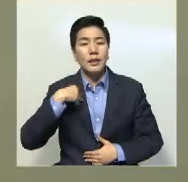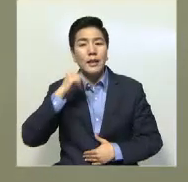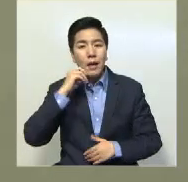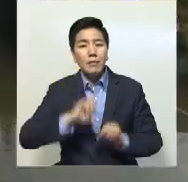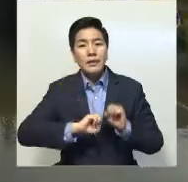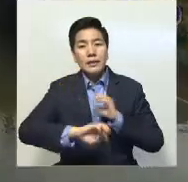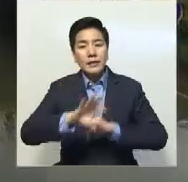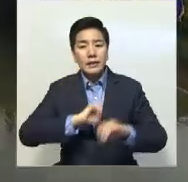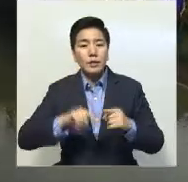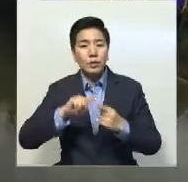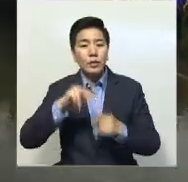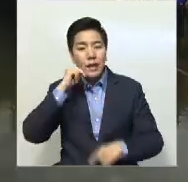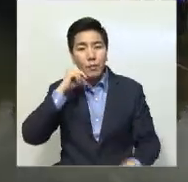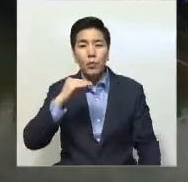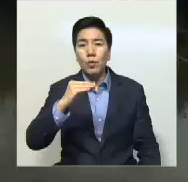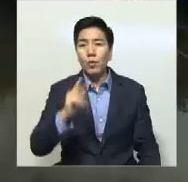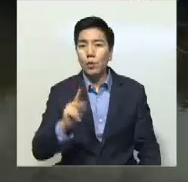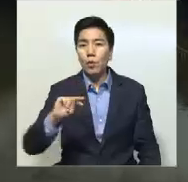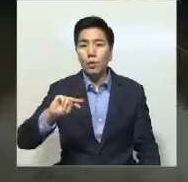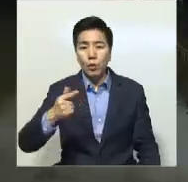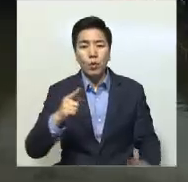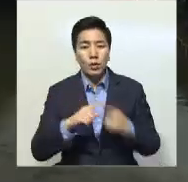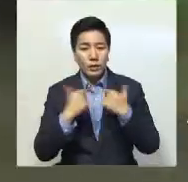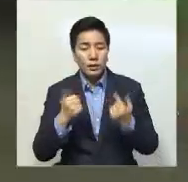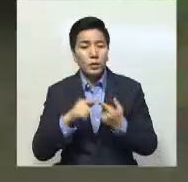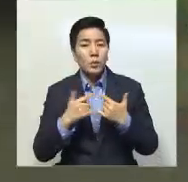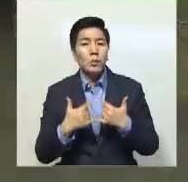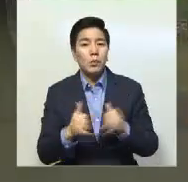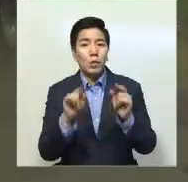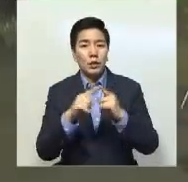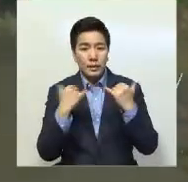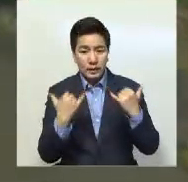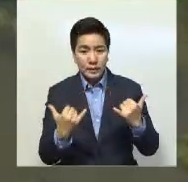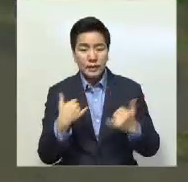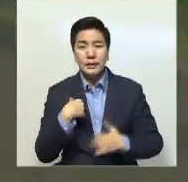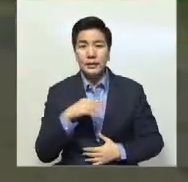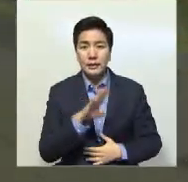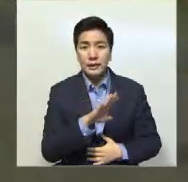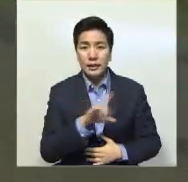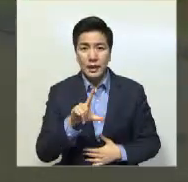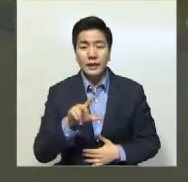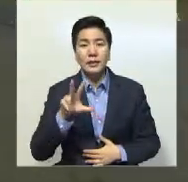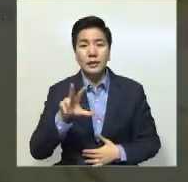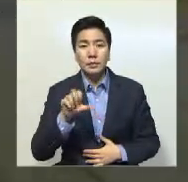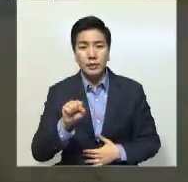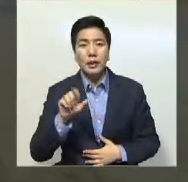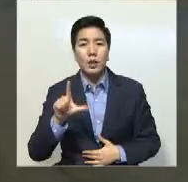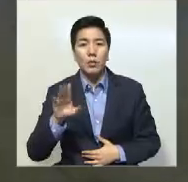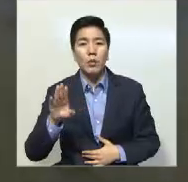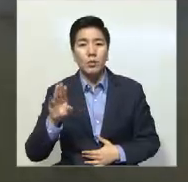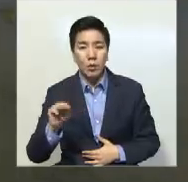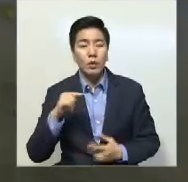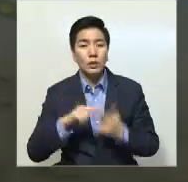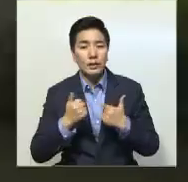น้ำลงไปสู่แม่น้ำโขงการระบายน้ำแล้วก็ปล่อยลงไปเนี่ยจะอยู่ที่ประมาณ4ล้าน3แสนลูกบาศก์เมตรนะ